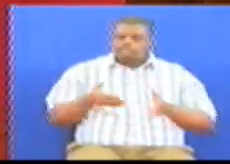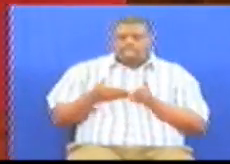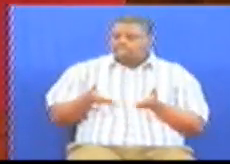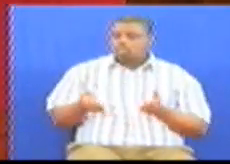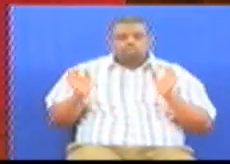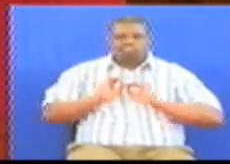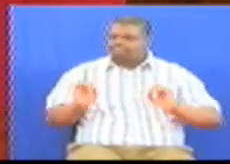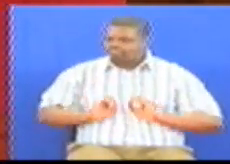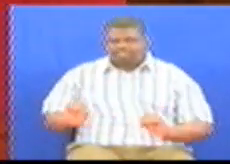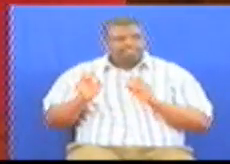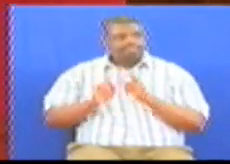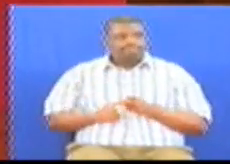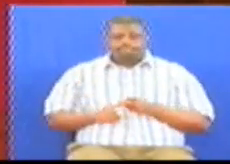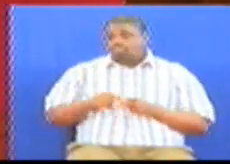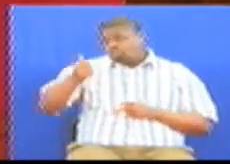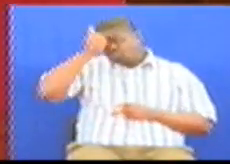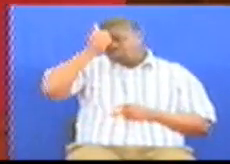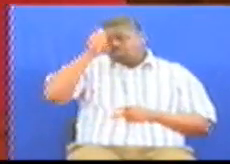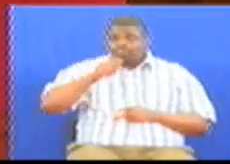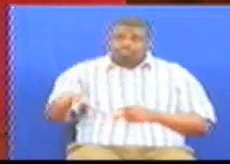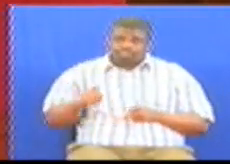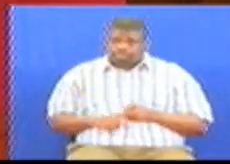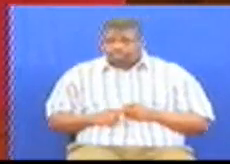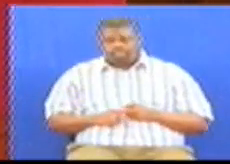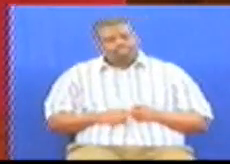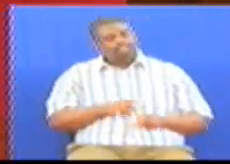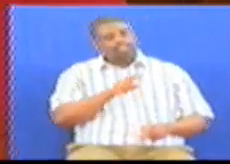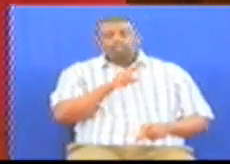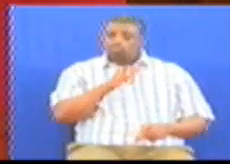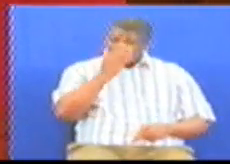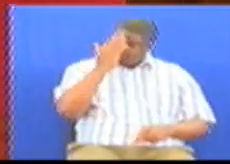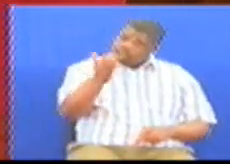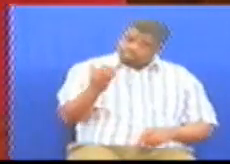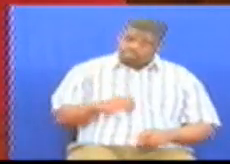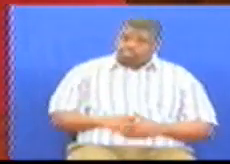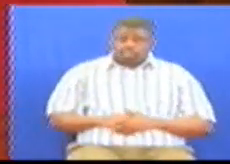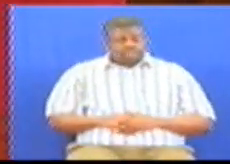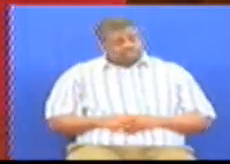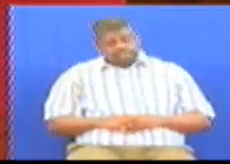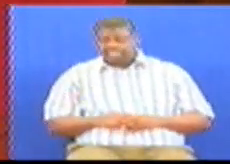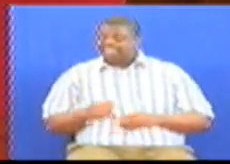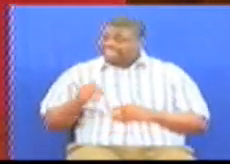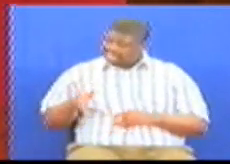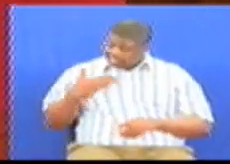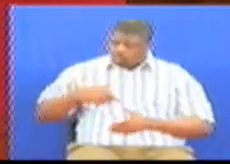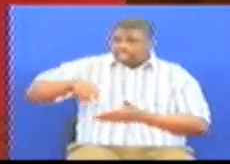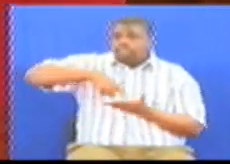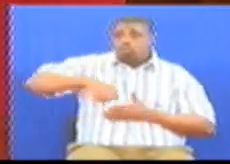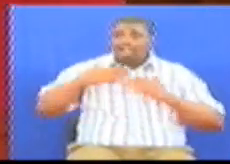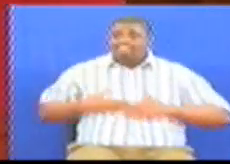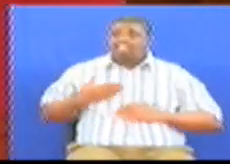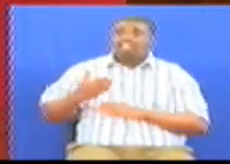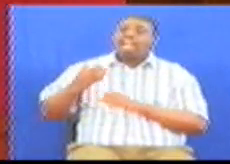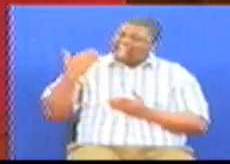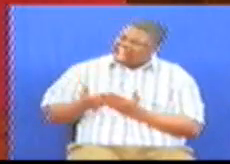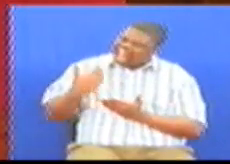Ni kukumbusha mheshimiwa Kabwe unaifahamu na mheshimiwa nye muhanga anaifahamu Kabwe vilivyo. Natakiwa kituo cha afya kijengwe Kabwe haraka